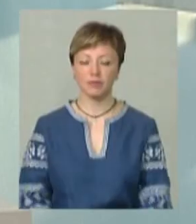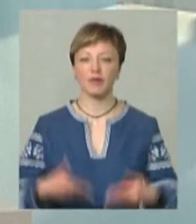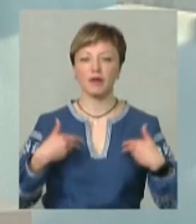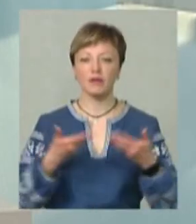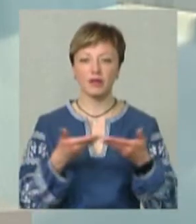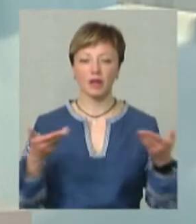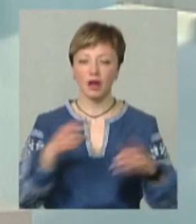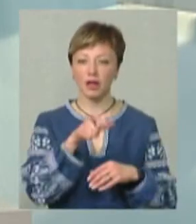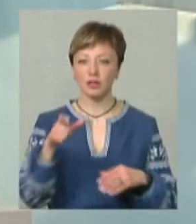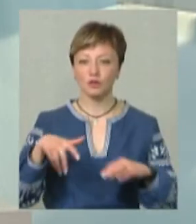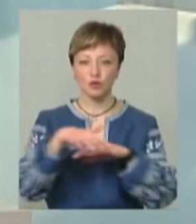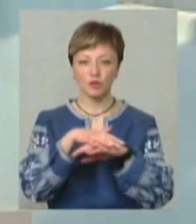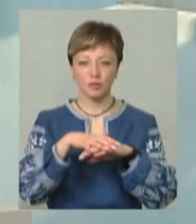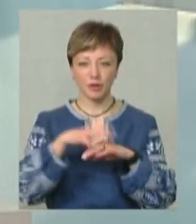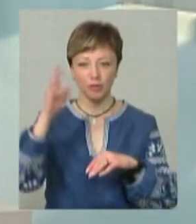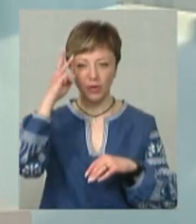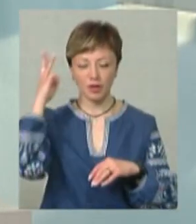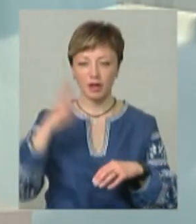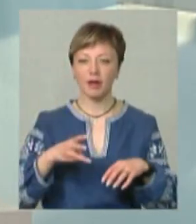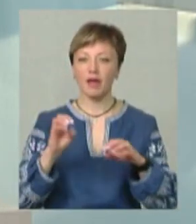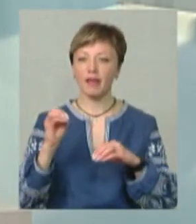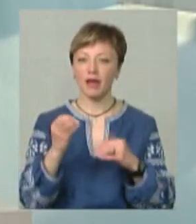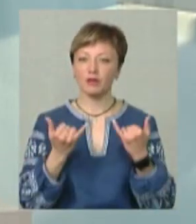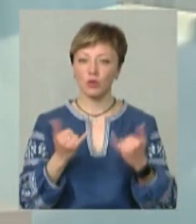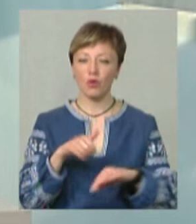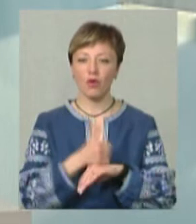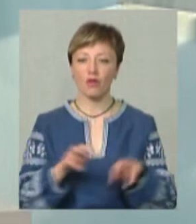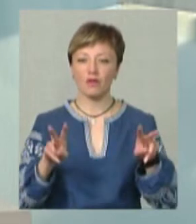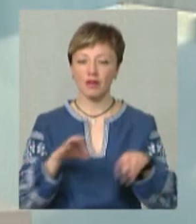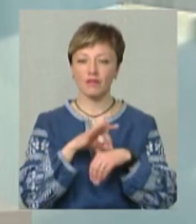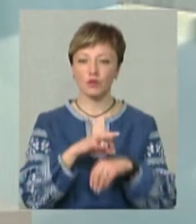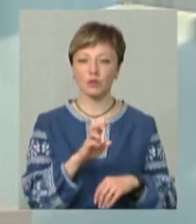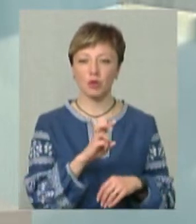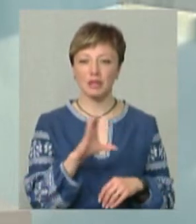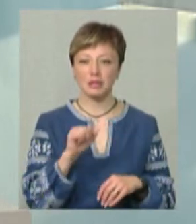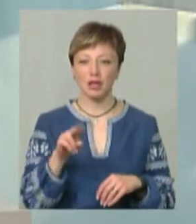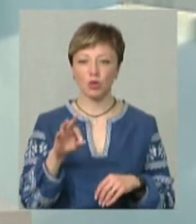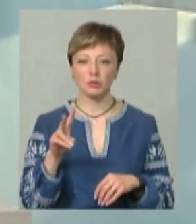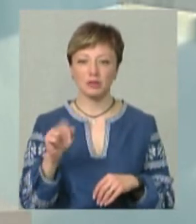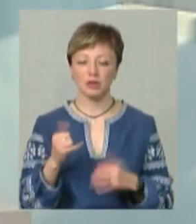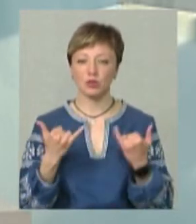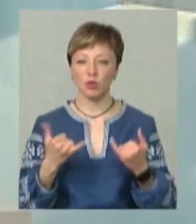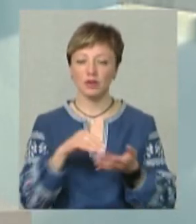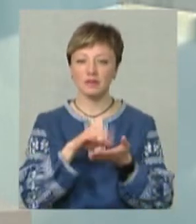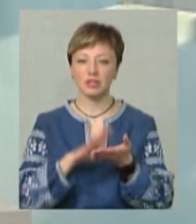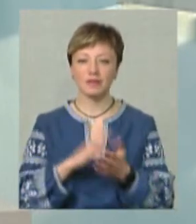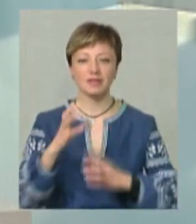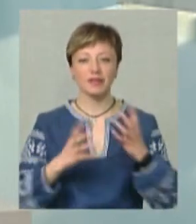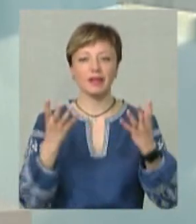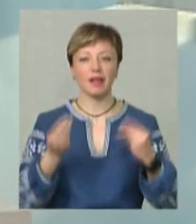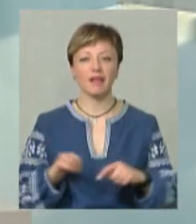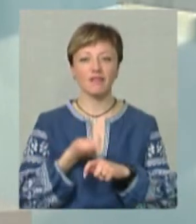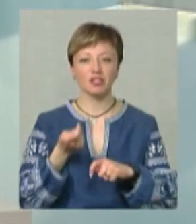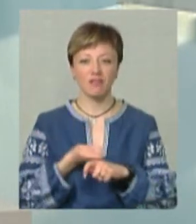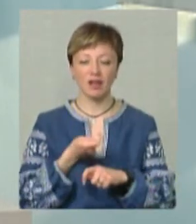Вітаю глядачів Суспільного ЮА Поділля. В етері сьогодні головне. Мене звати Богдана Садомська. Сьогодні відзначають Всесвітній день